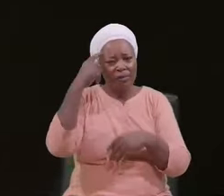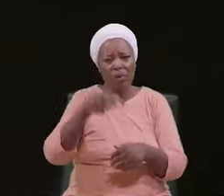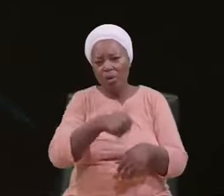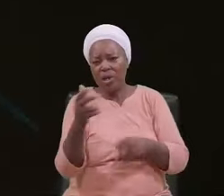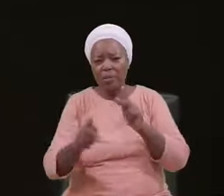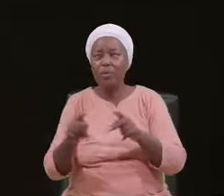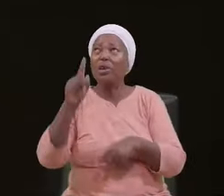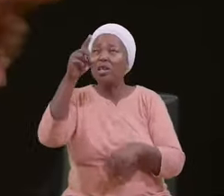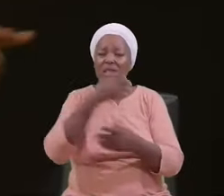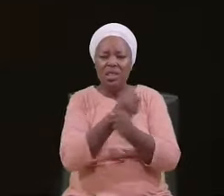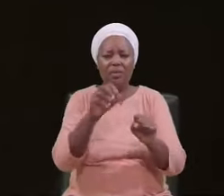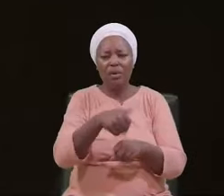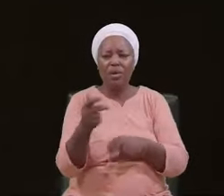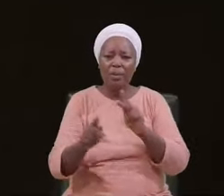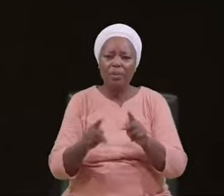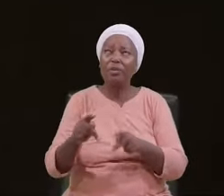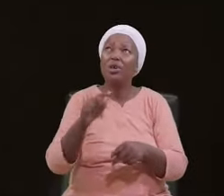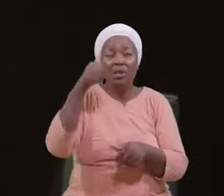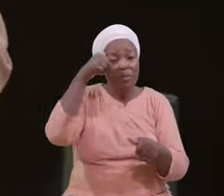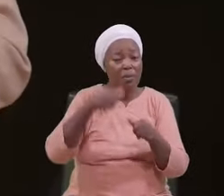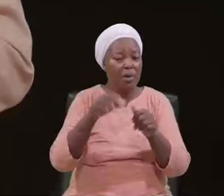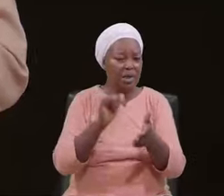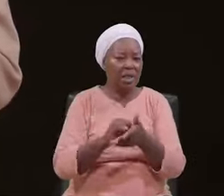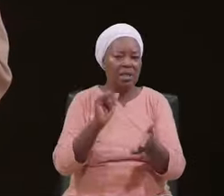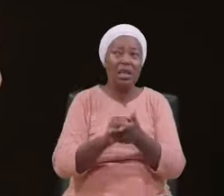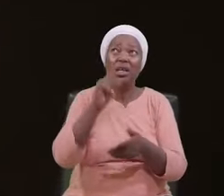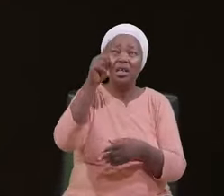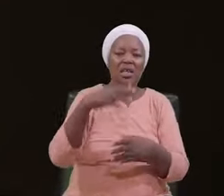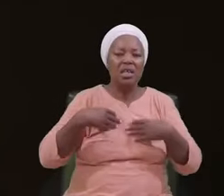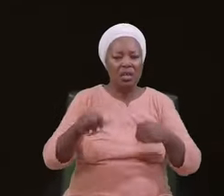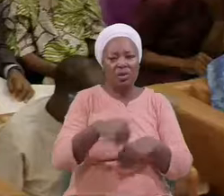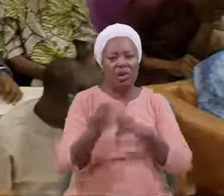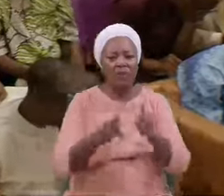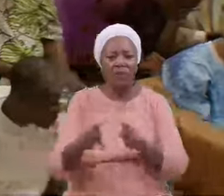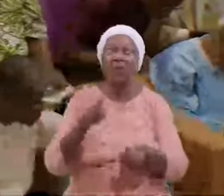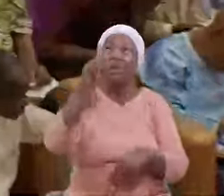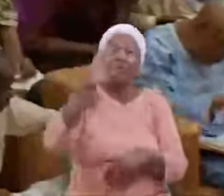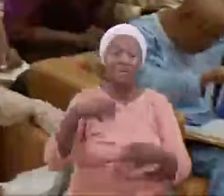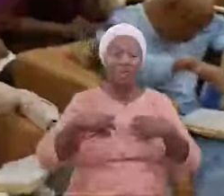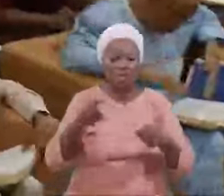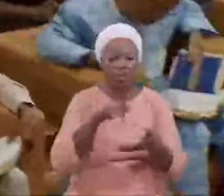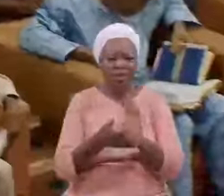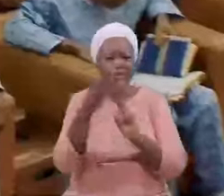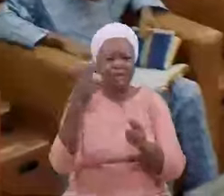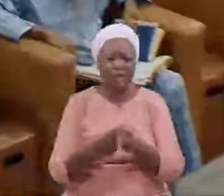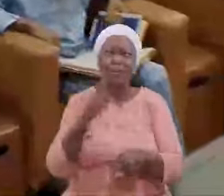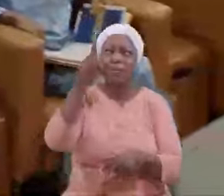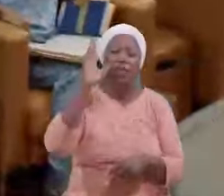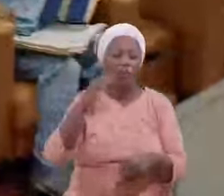autres. Rappelez-vous, il a guéri les autres, il vous guérira. Je dis, il vous guérira.